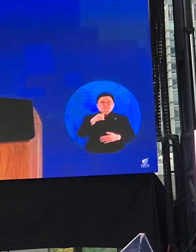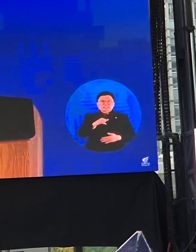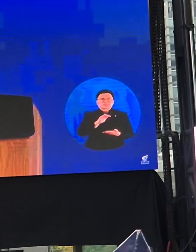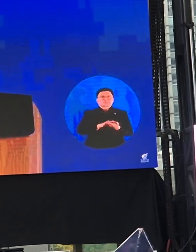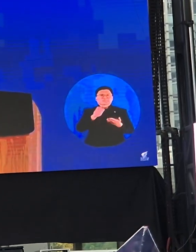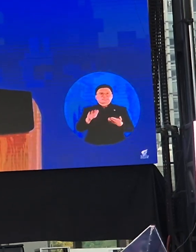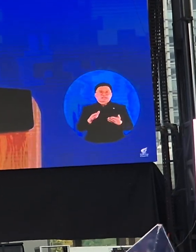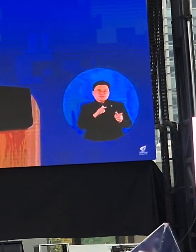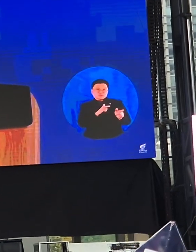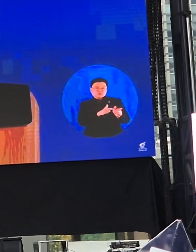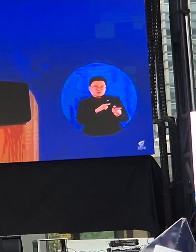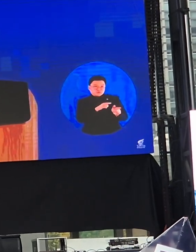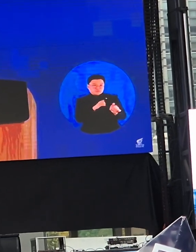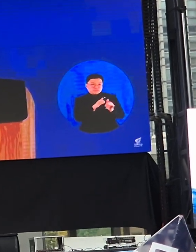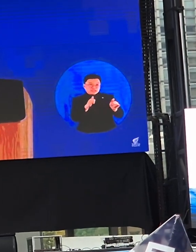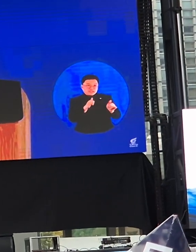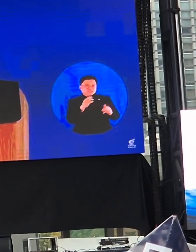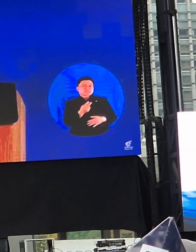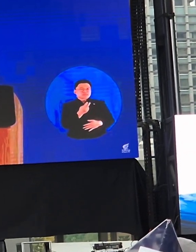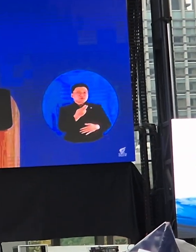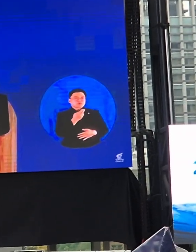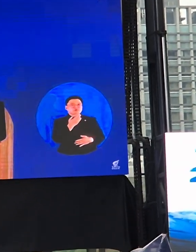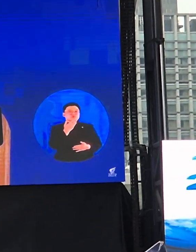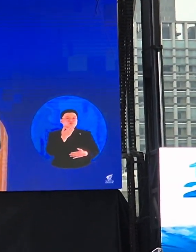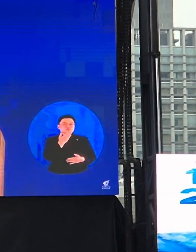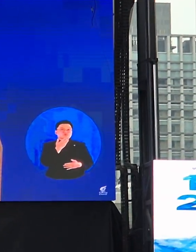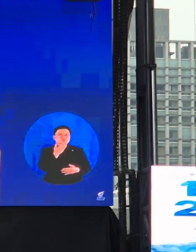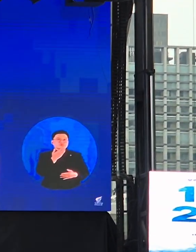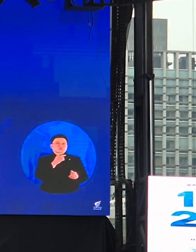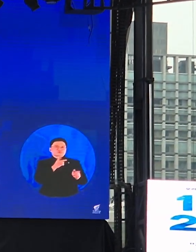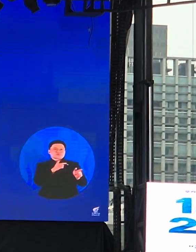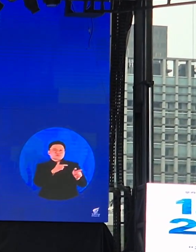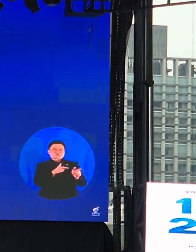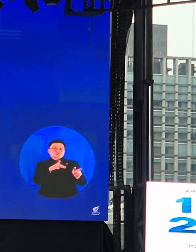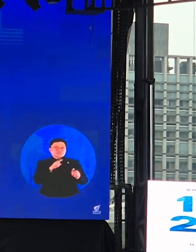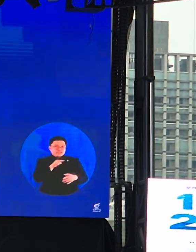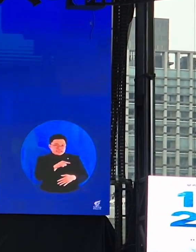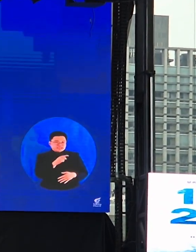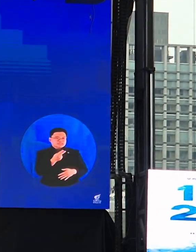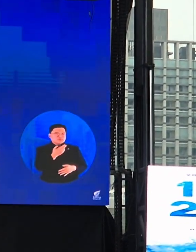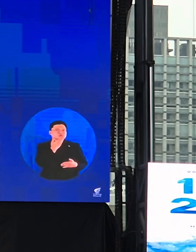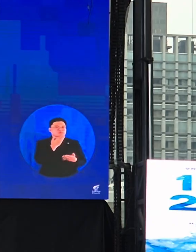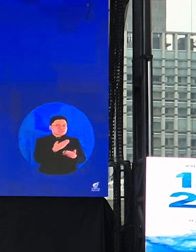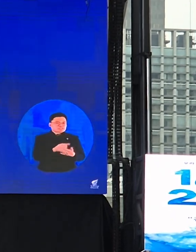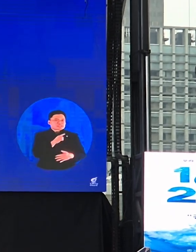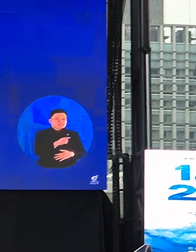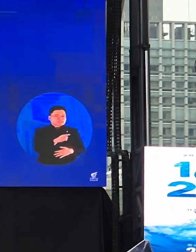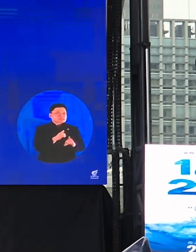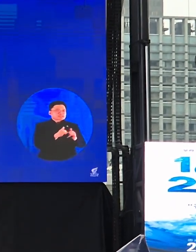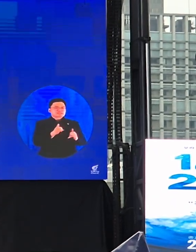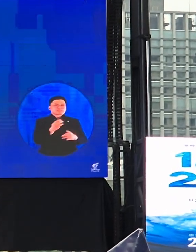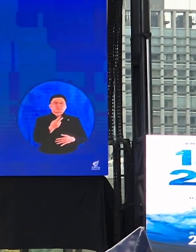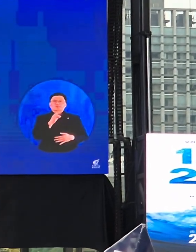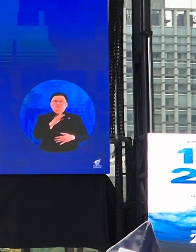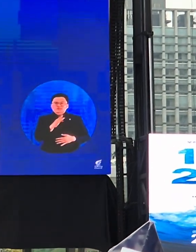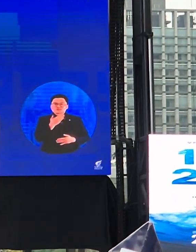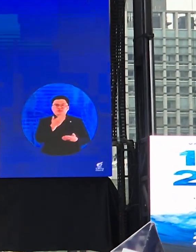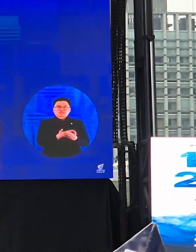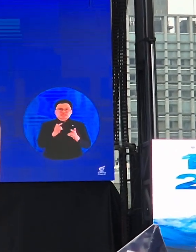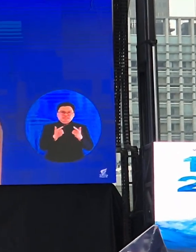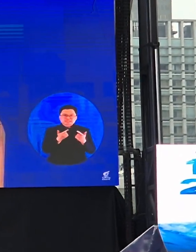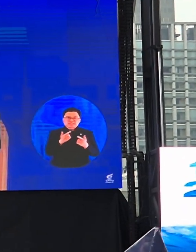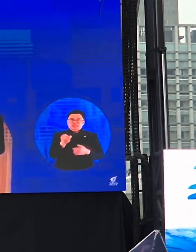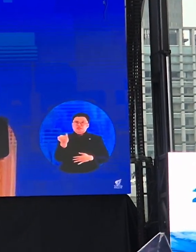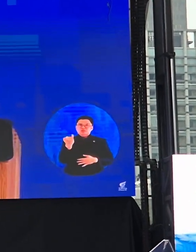소수자의 생명이 주 소중한 것이지 소수자의 생명만 귀한 게 아닙니다. 여성의 인권이